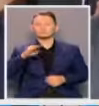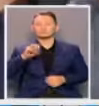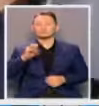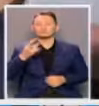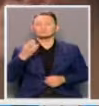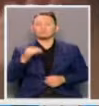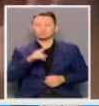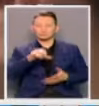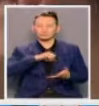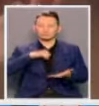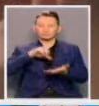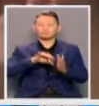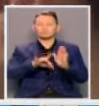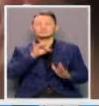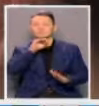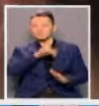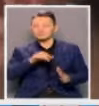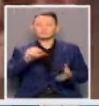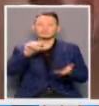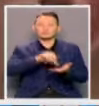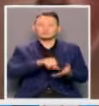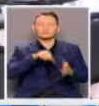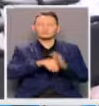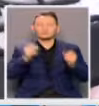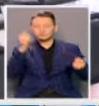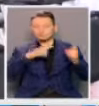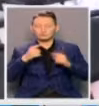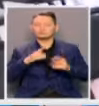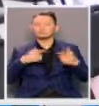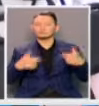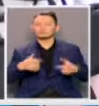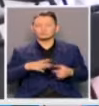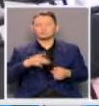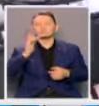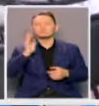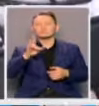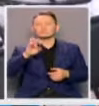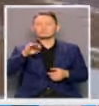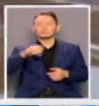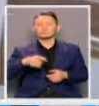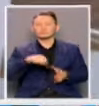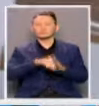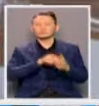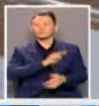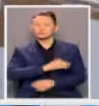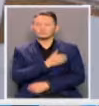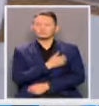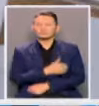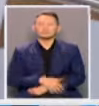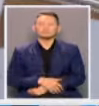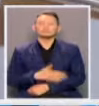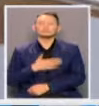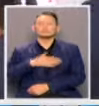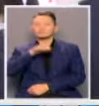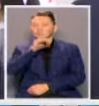Ол жәрмеңкедегі өзі таңдаған мекемеге жолығып, түйіндемесін тапсырды. Болашақта мұнай саласында қызмет еткісі келеді. Менің мамандығым